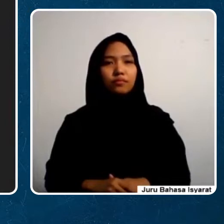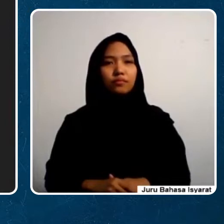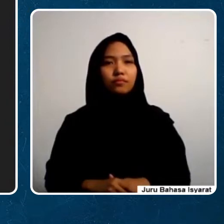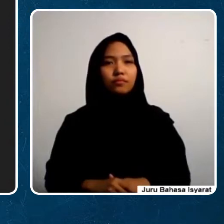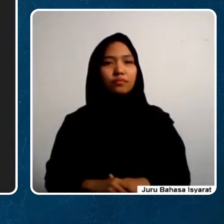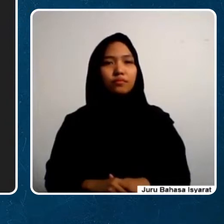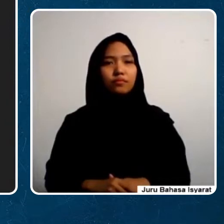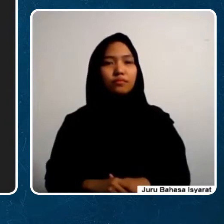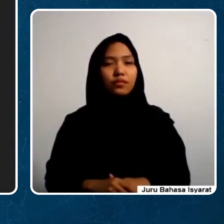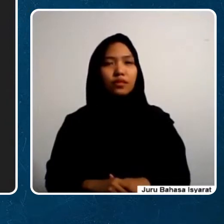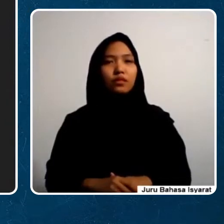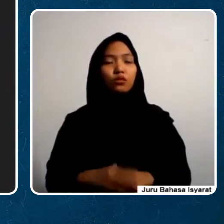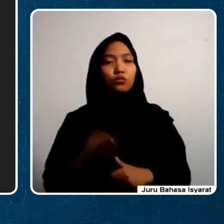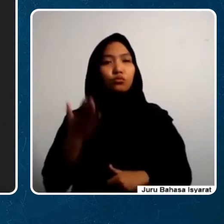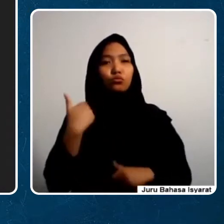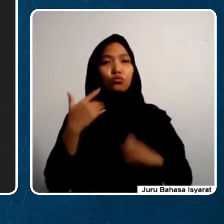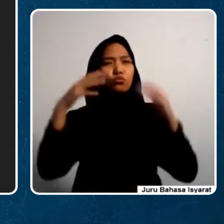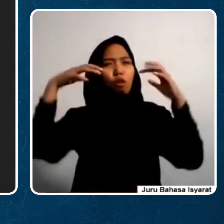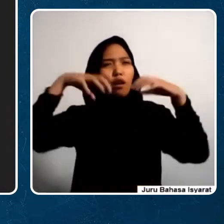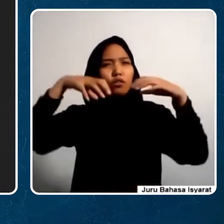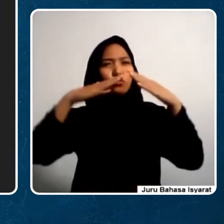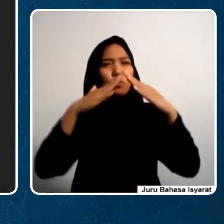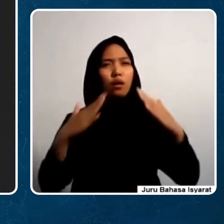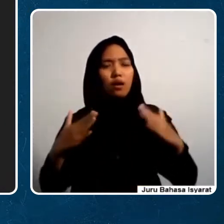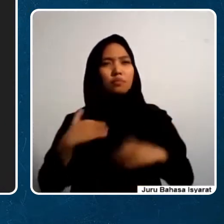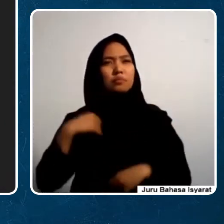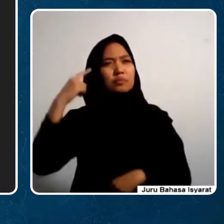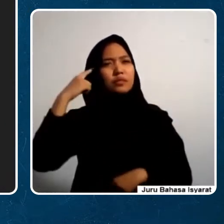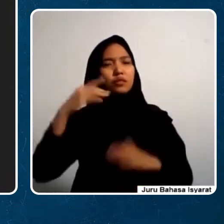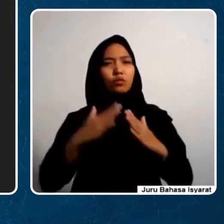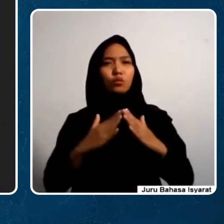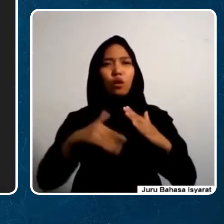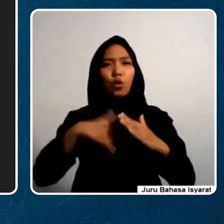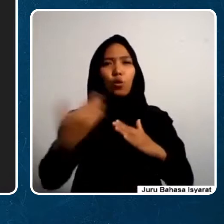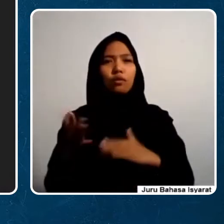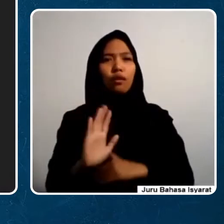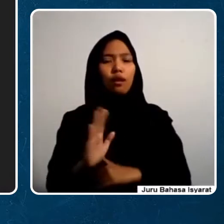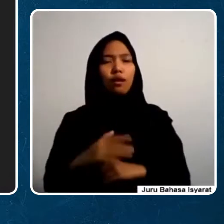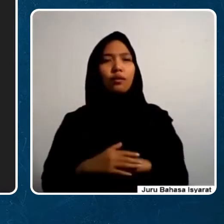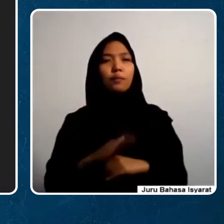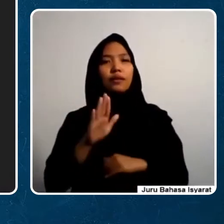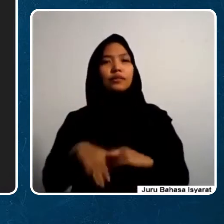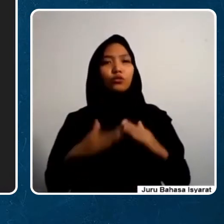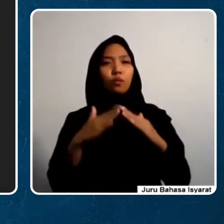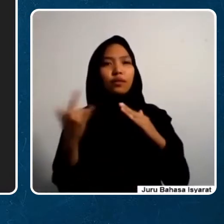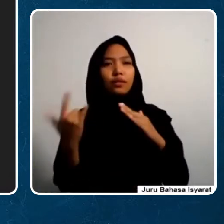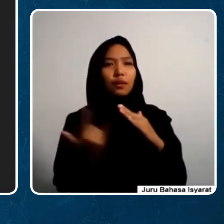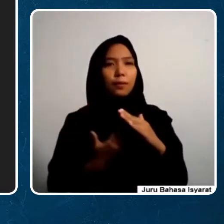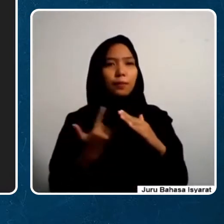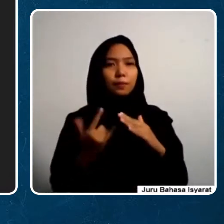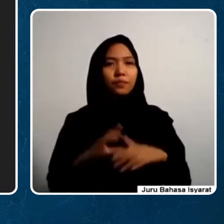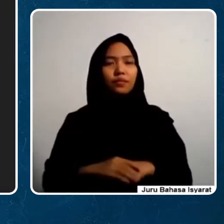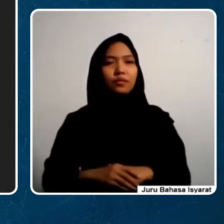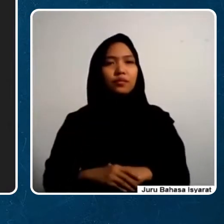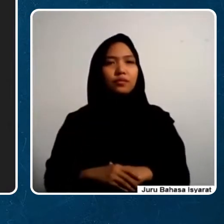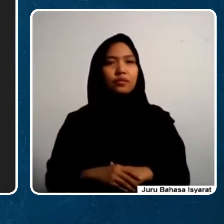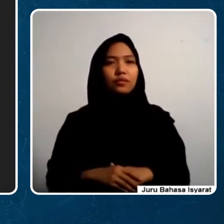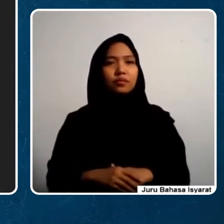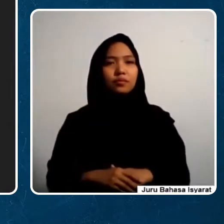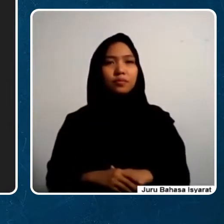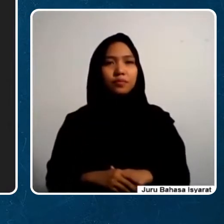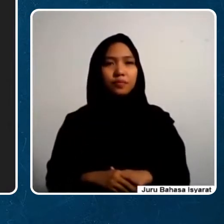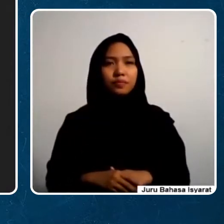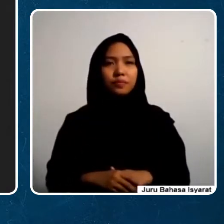tempat umum, dan tempat-tempat lainnya ya, seperti pantai, pegunungan gitu.